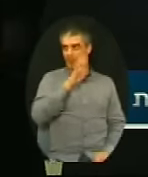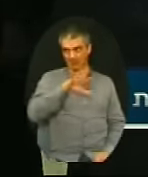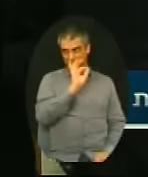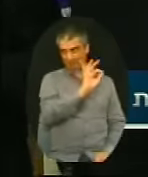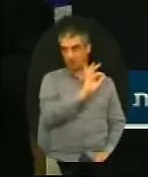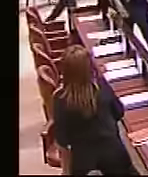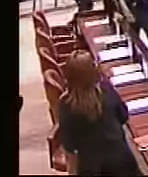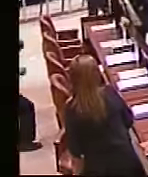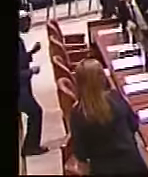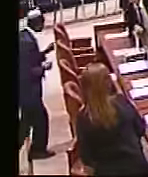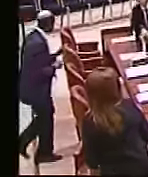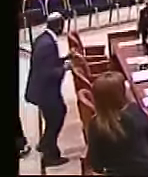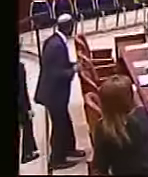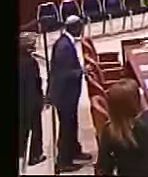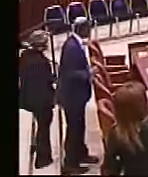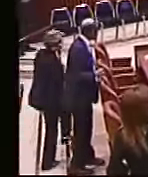שלך, אני מבין.